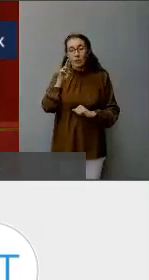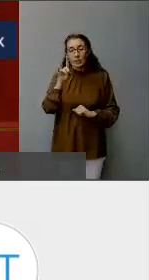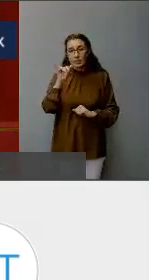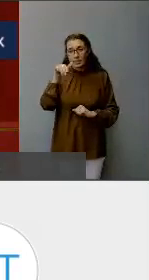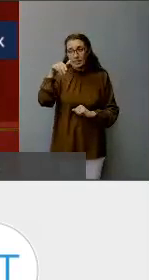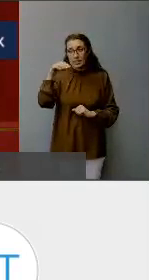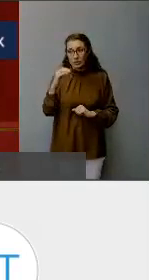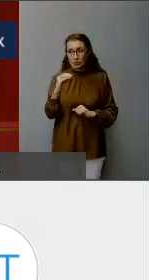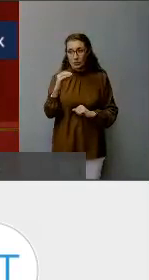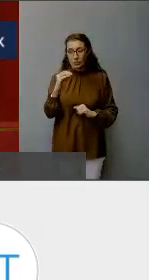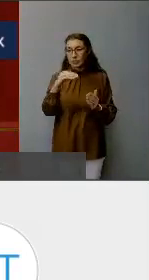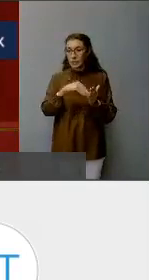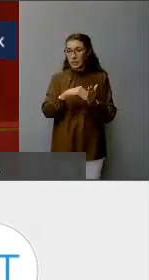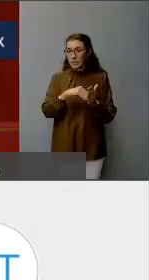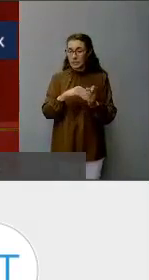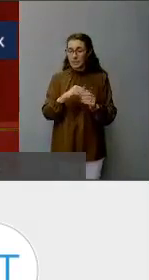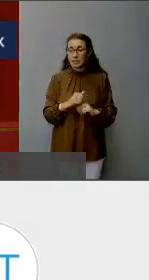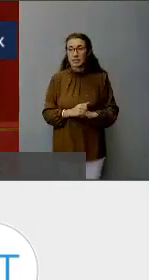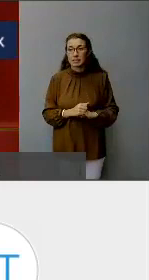presente